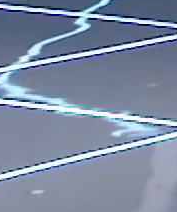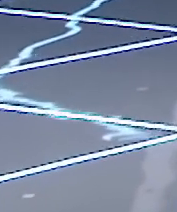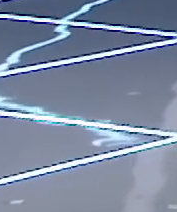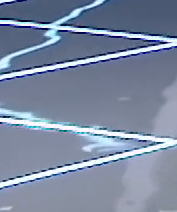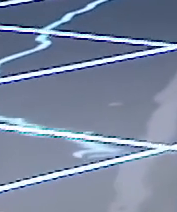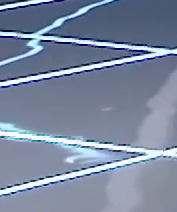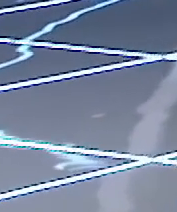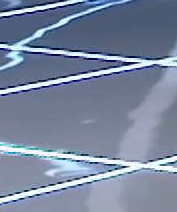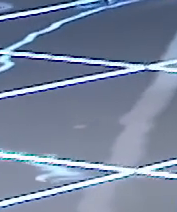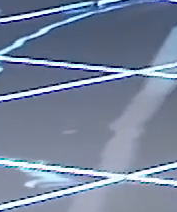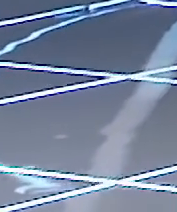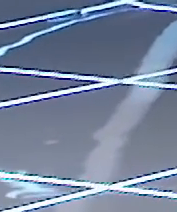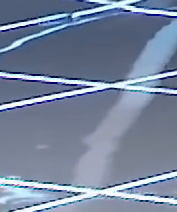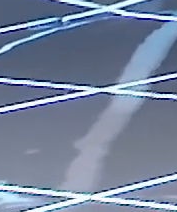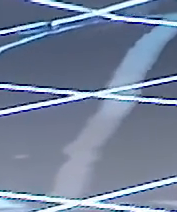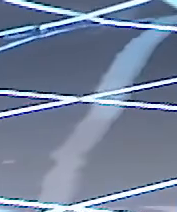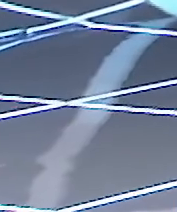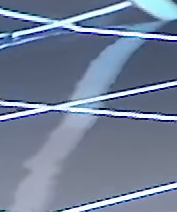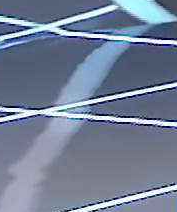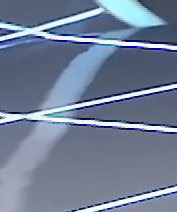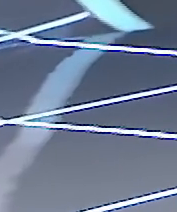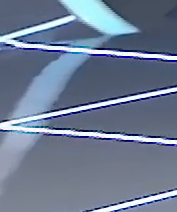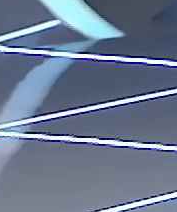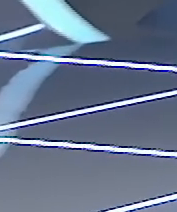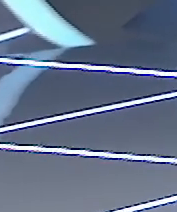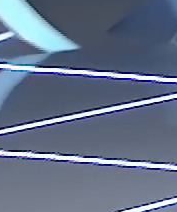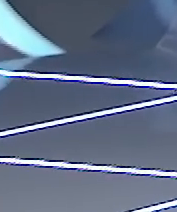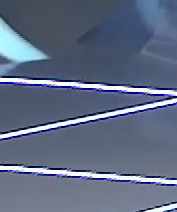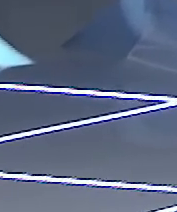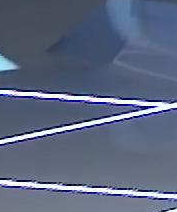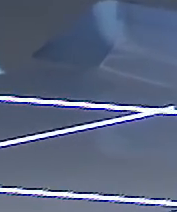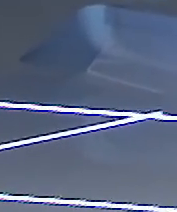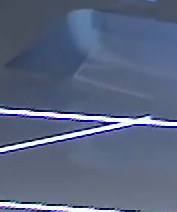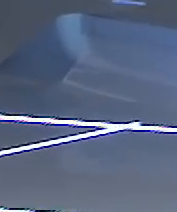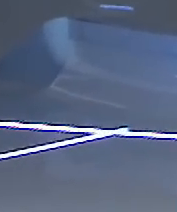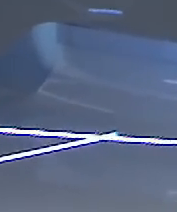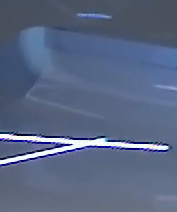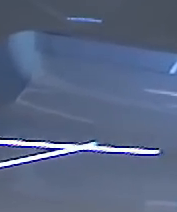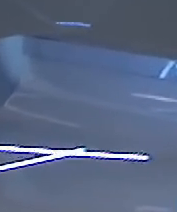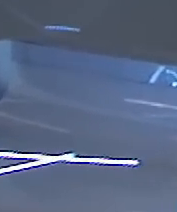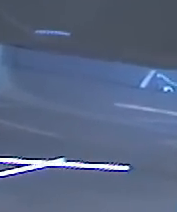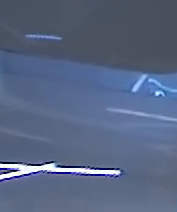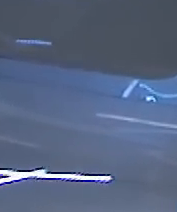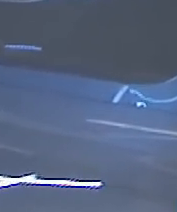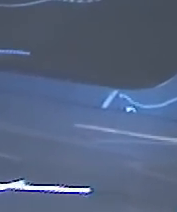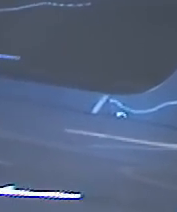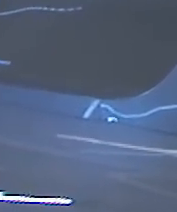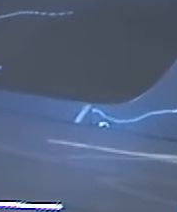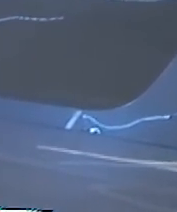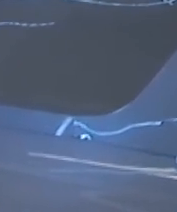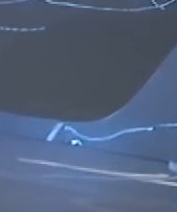Түркістан облысында 1,3, Нұрсұлтанда 1,2, Қарағанды облысында 1,1, Шығыс Қазақстан